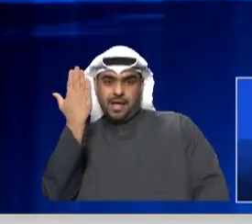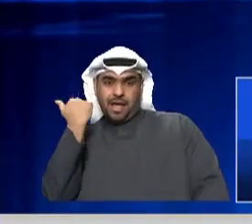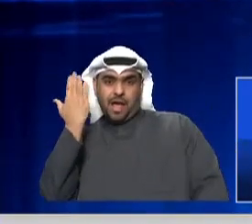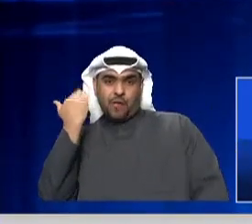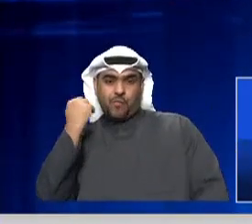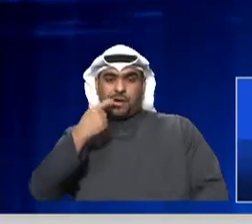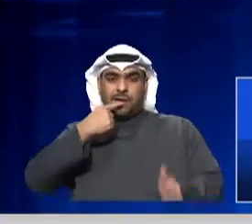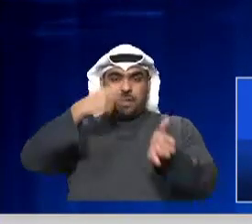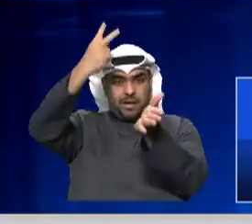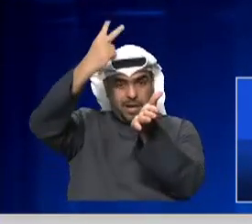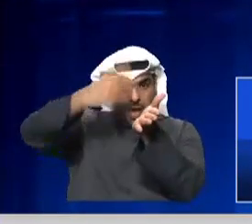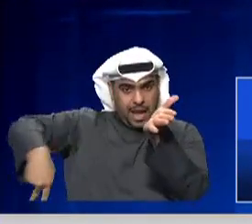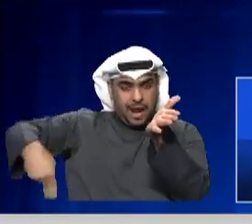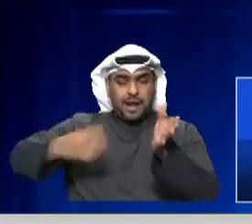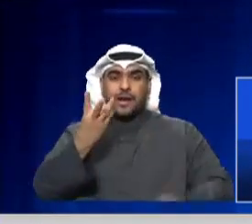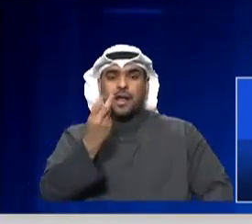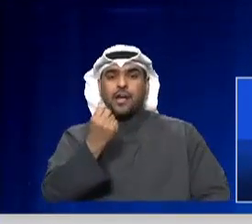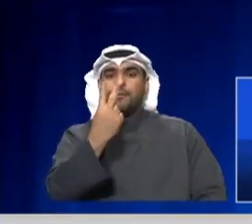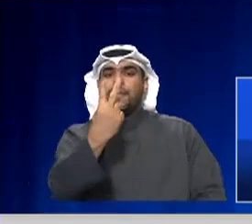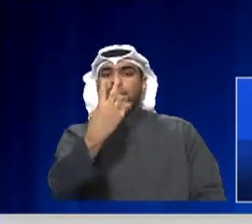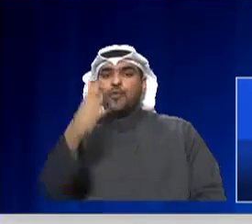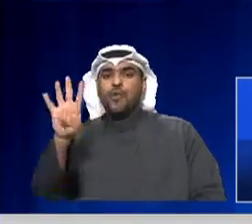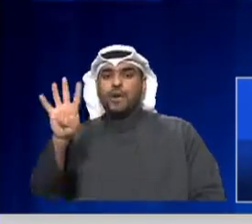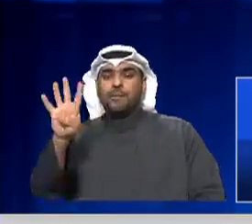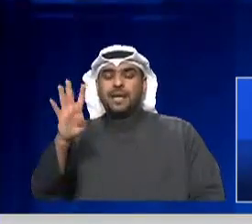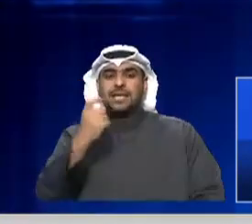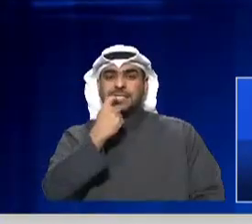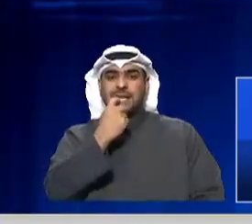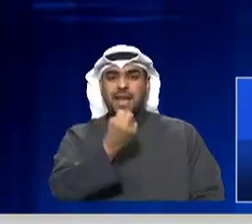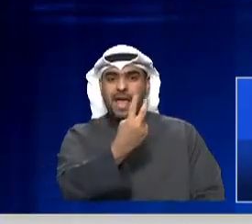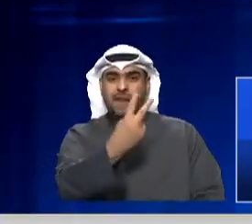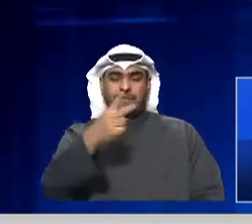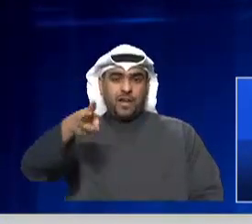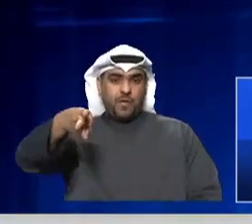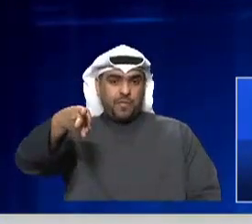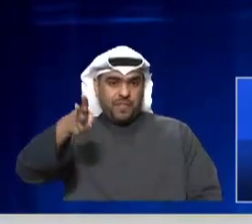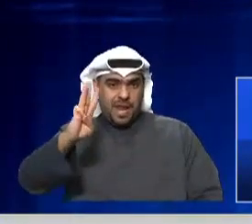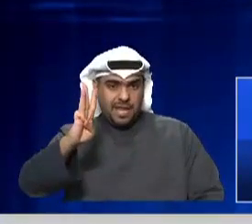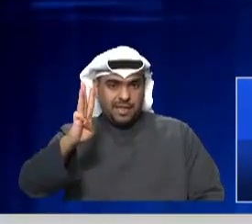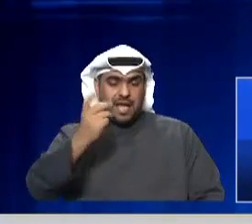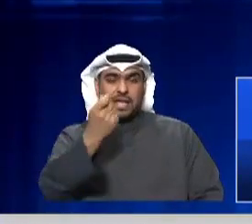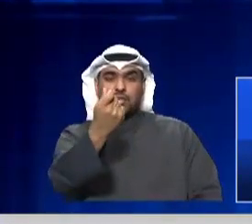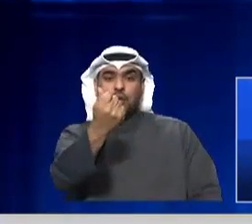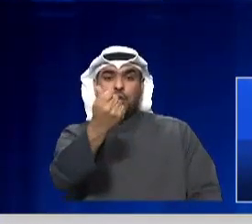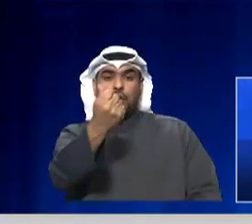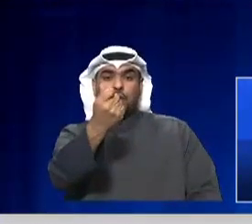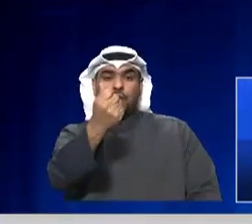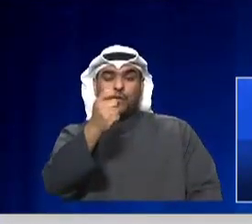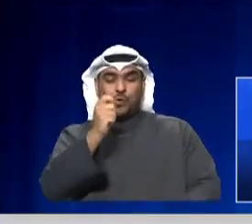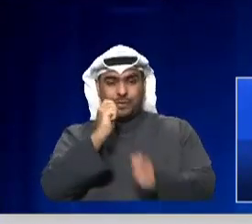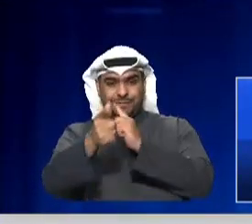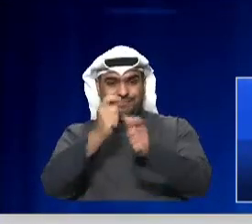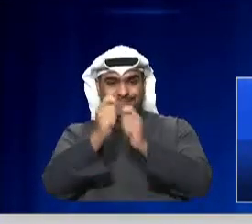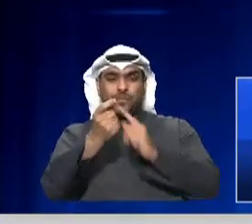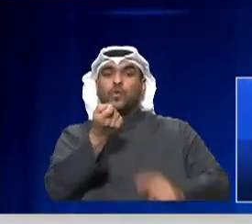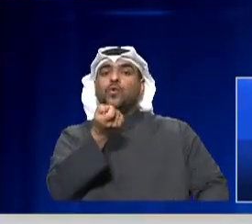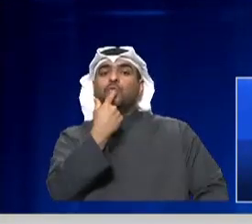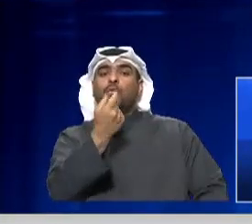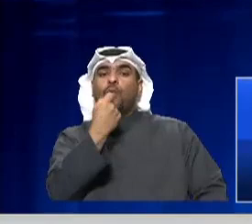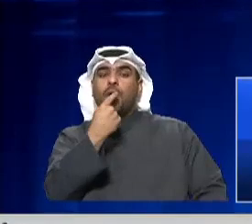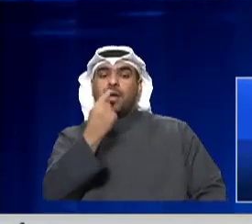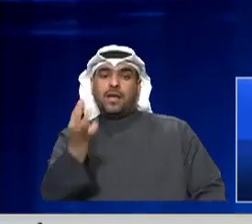الوزاري رقم 42 لعام 2013 بشأن تحديد الربح في ثمن بيع الأدوية